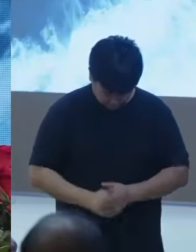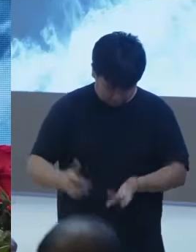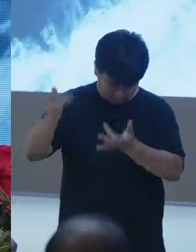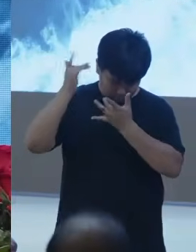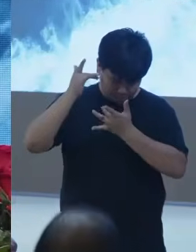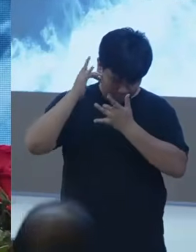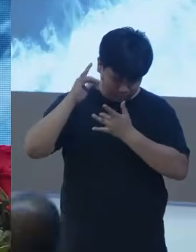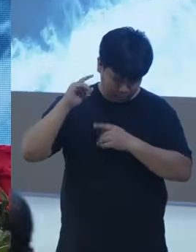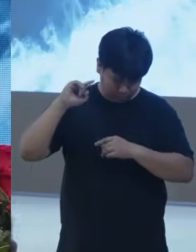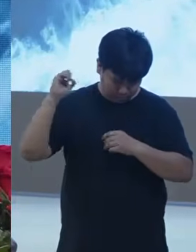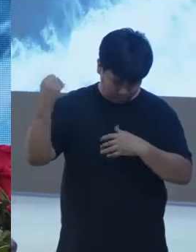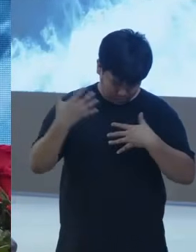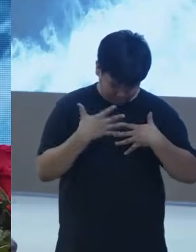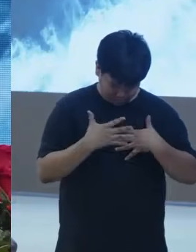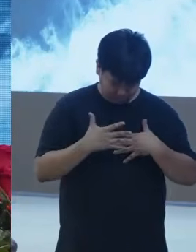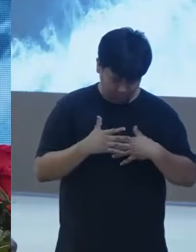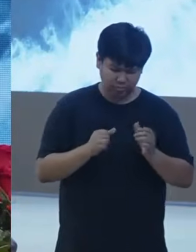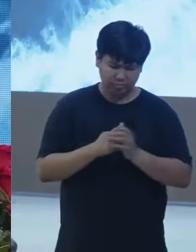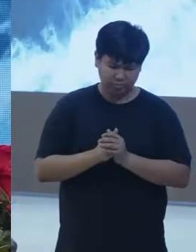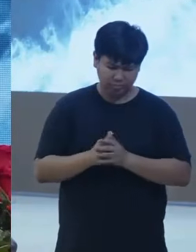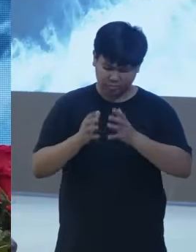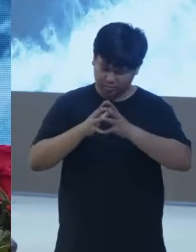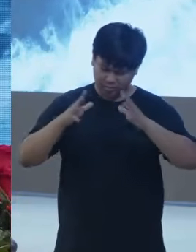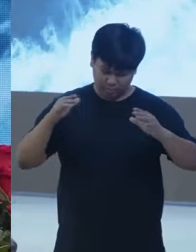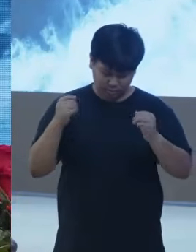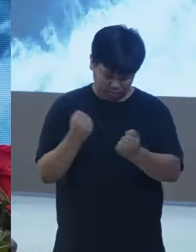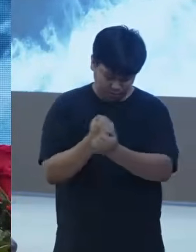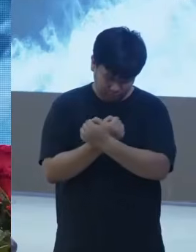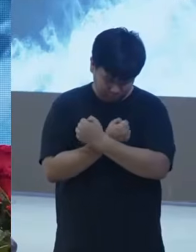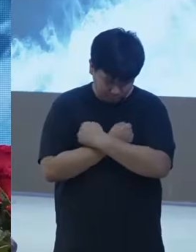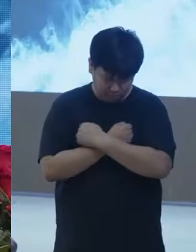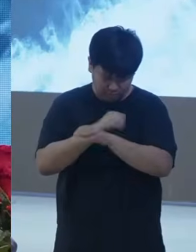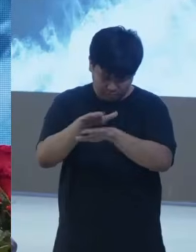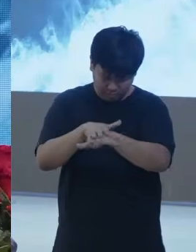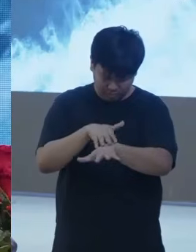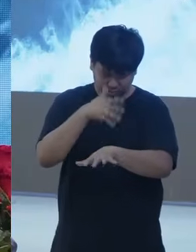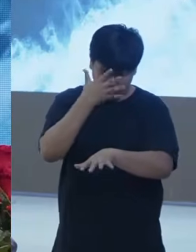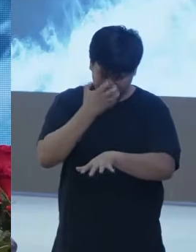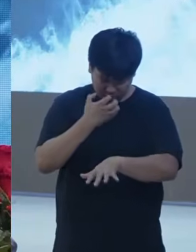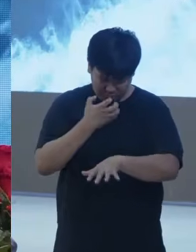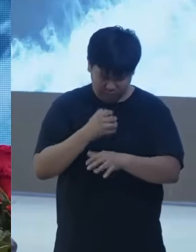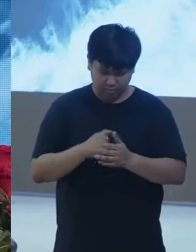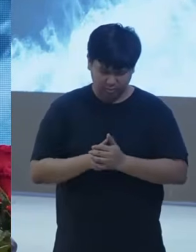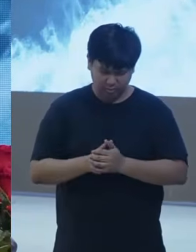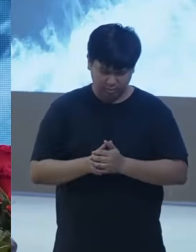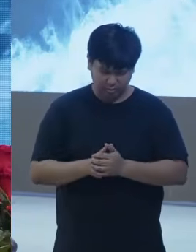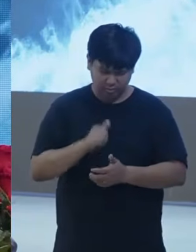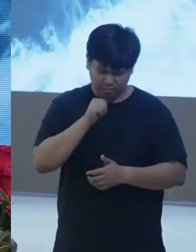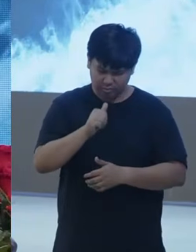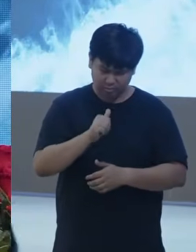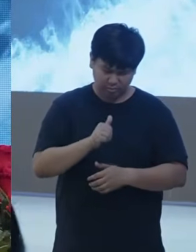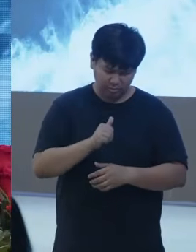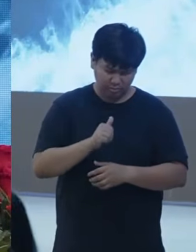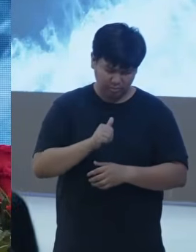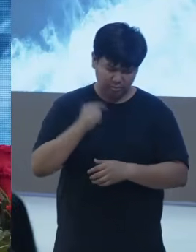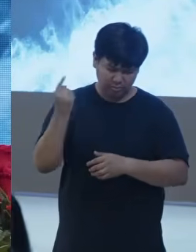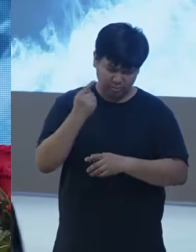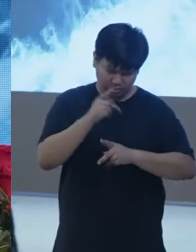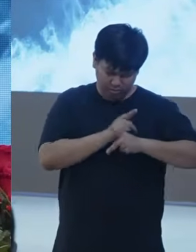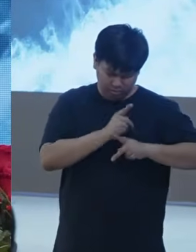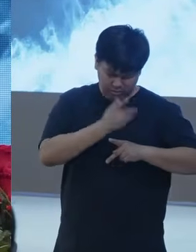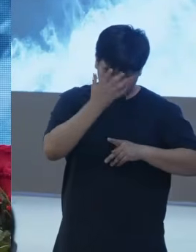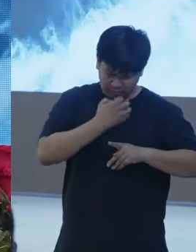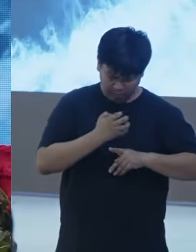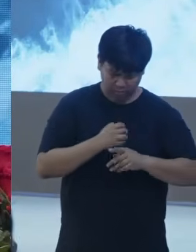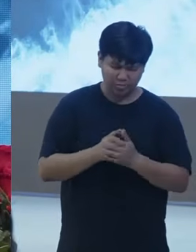Merciful and gracious, slow to anger and abounding in steadfast love. He will not always chide, nor will He keep His anger forever. He does not